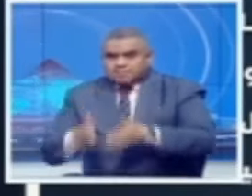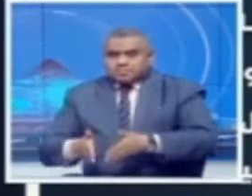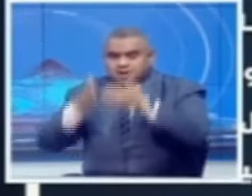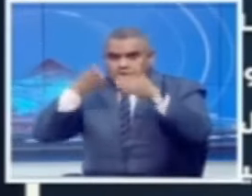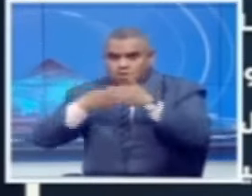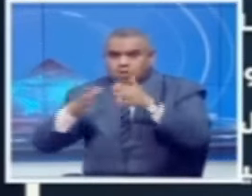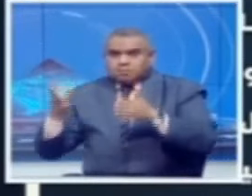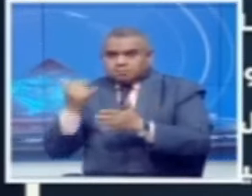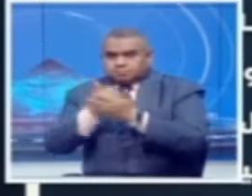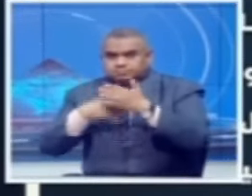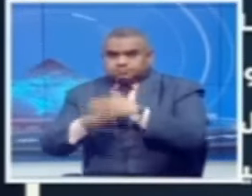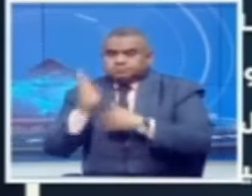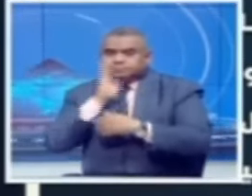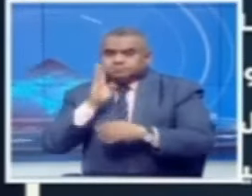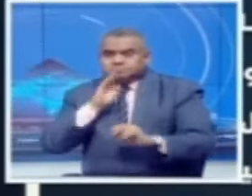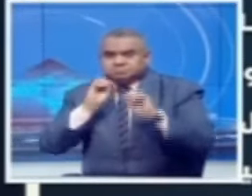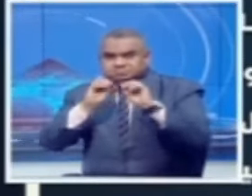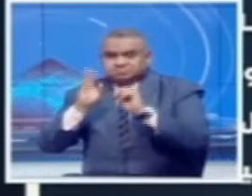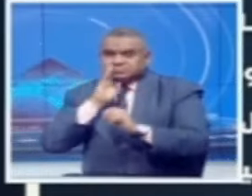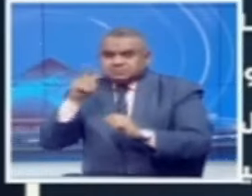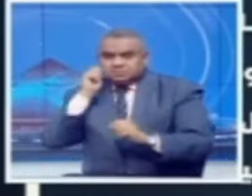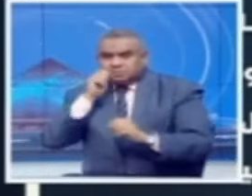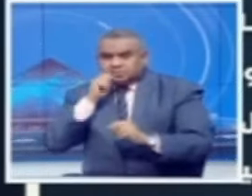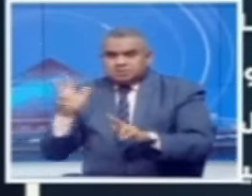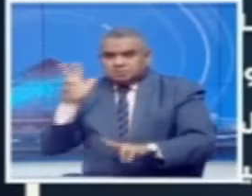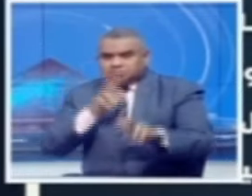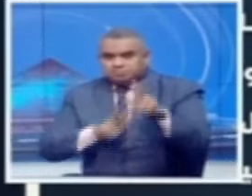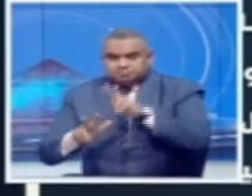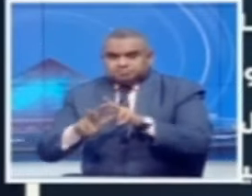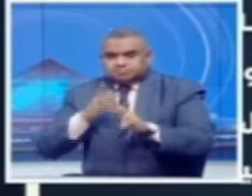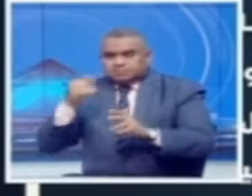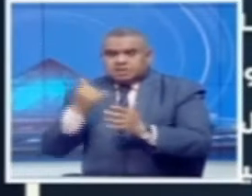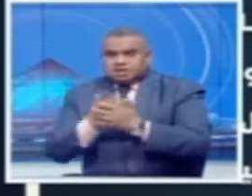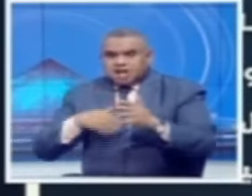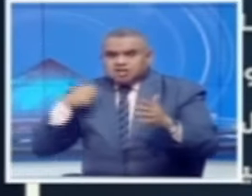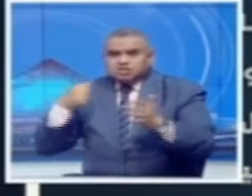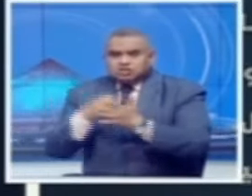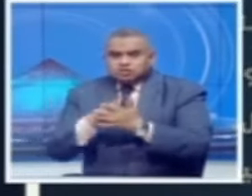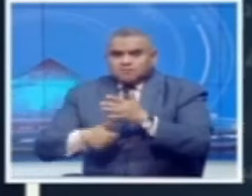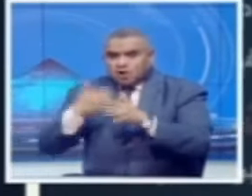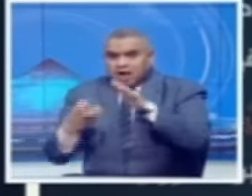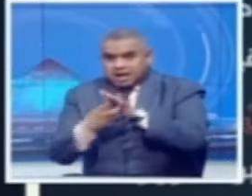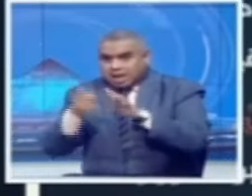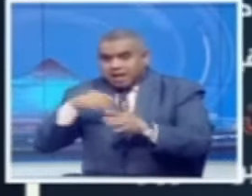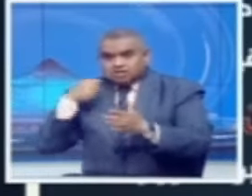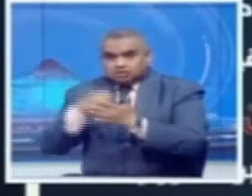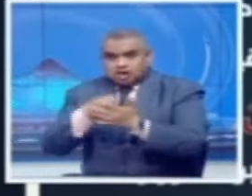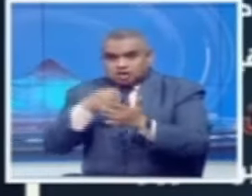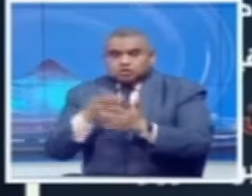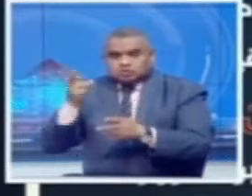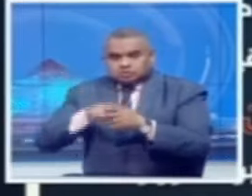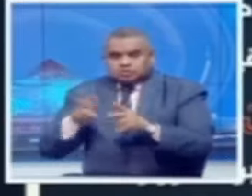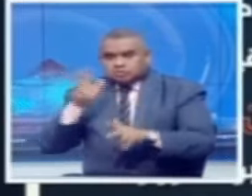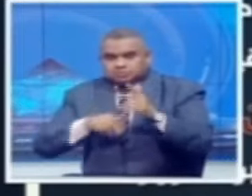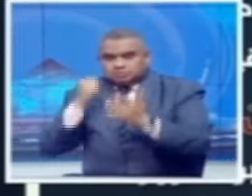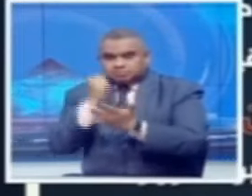واتخاذه مقرا لممارسة نشاطه الإجرامي في النصب والاحتيال على راغب الحصول على شهادات جامعية، فضلا عن ترويجه